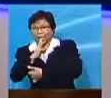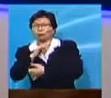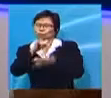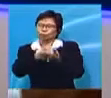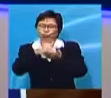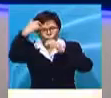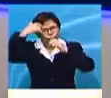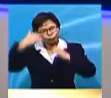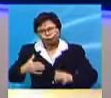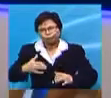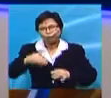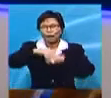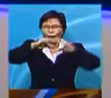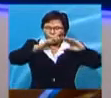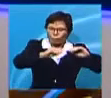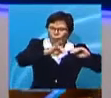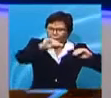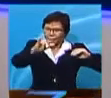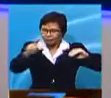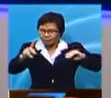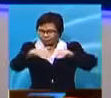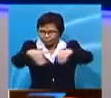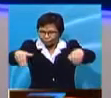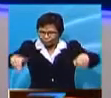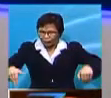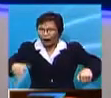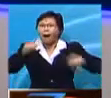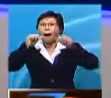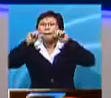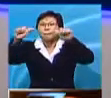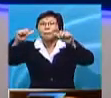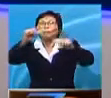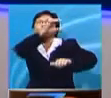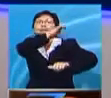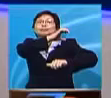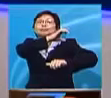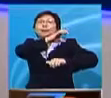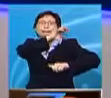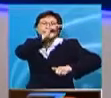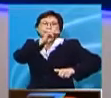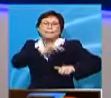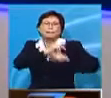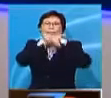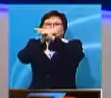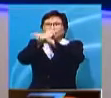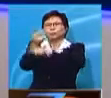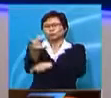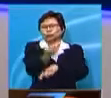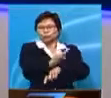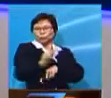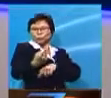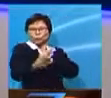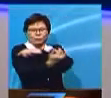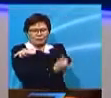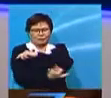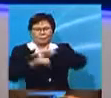telah diputuskan dalam mesyuarat jawatankuasa sempadan UMN yang dipengerusikan Menteri Pertahanan kedua-dua